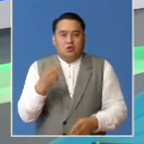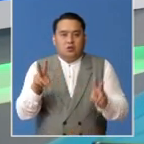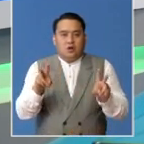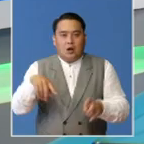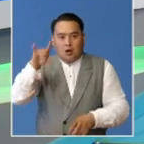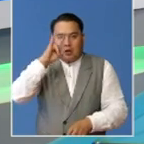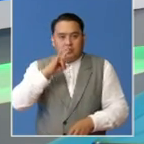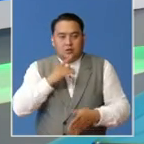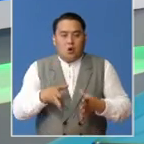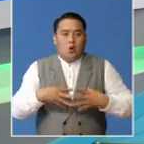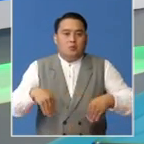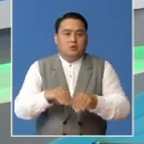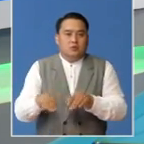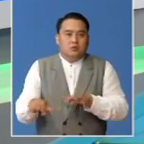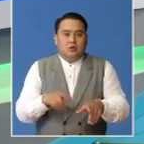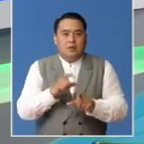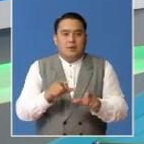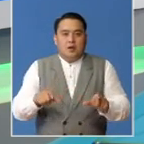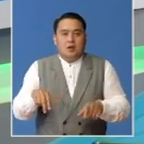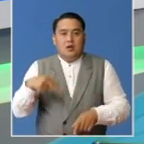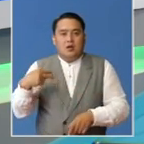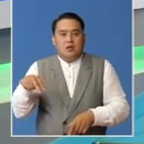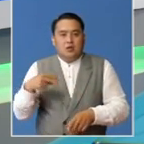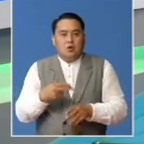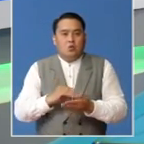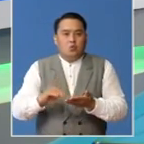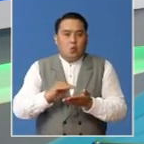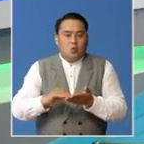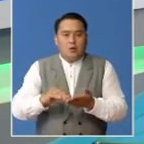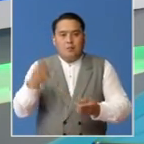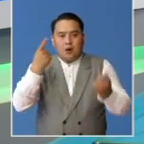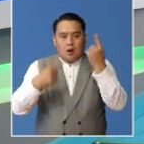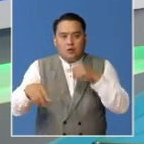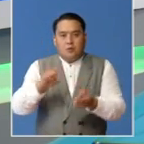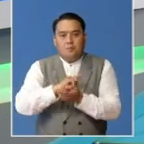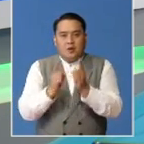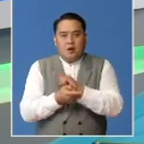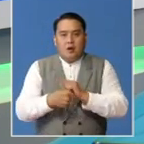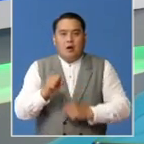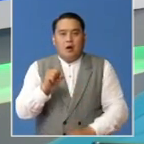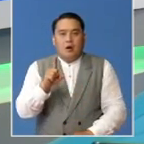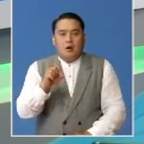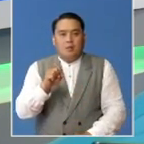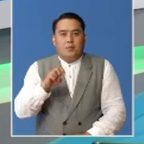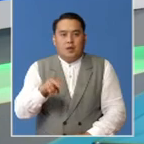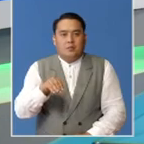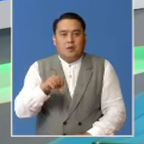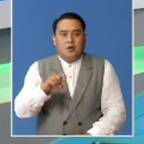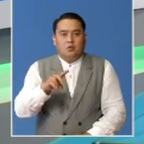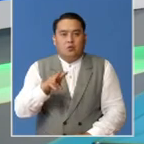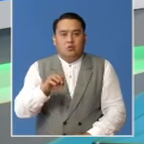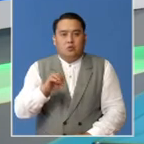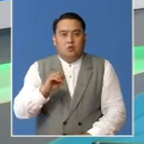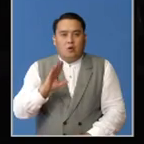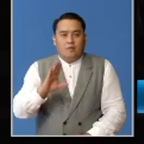«Алаш-Орда», общественного деятеля, просветителя, литературоведа, тюрколога, поэта и переводчика Ахмета Байтурсынова.